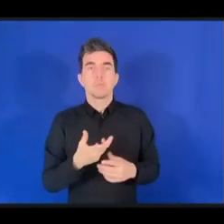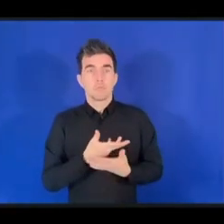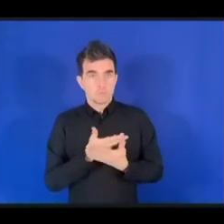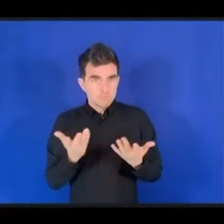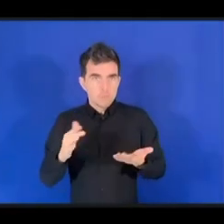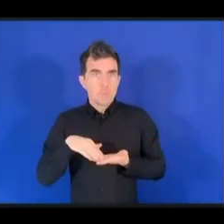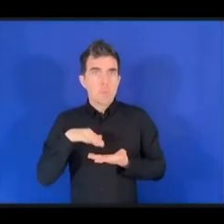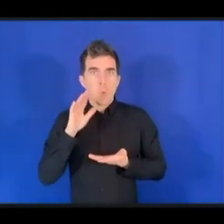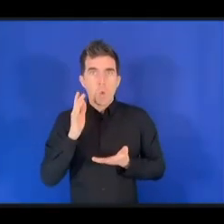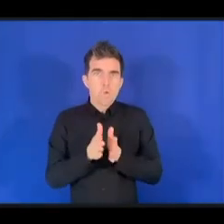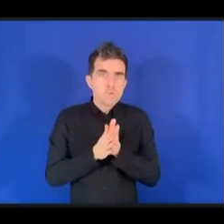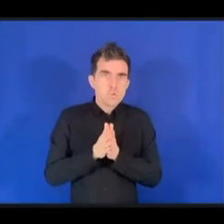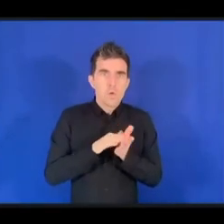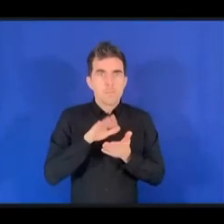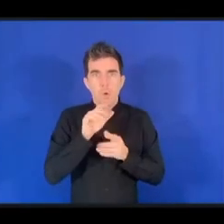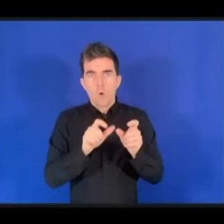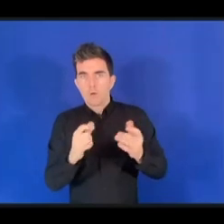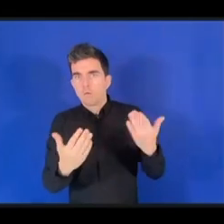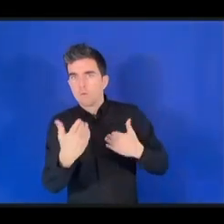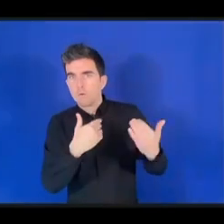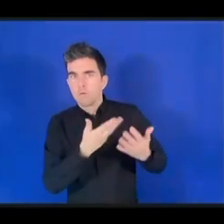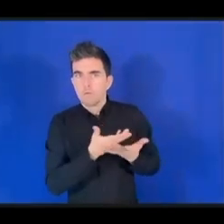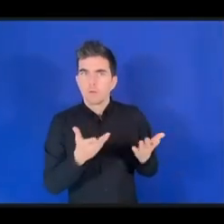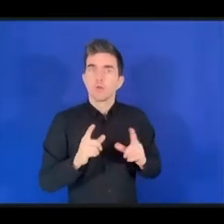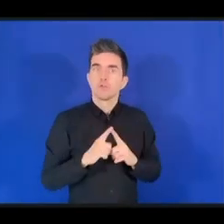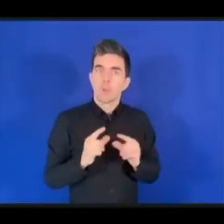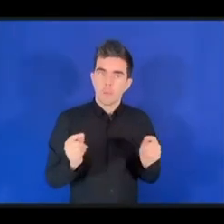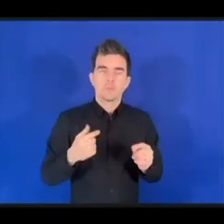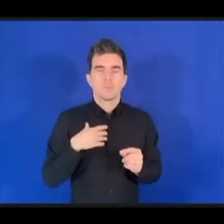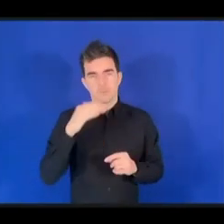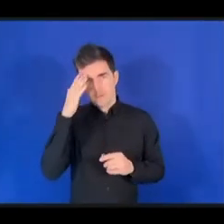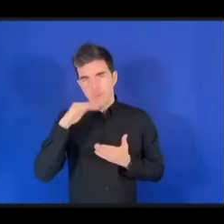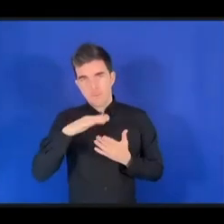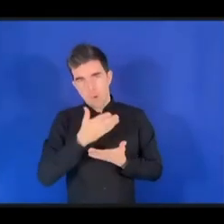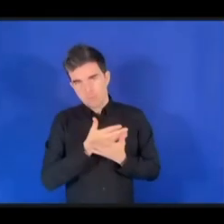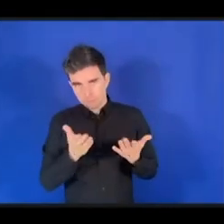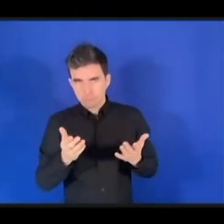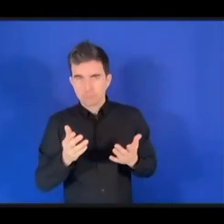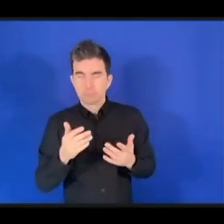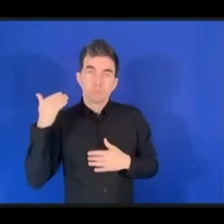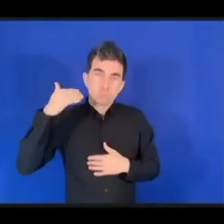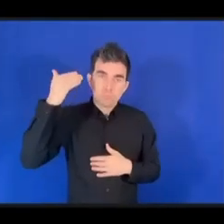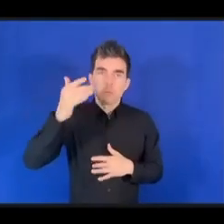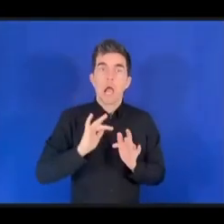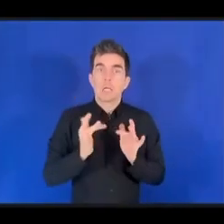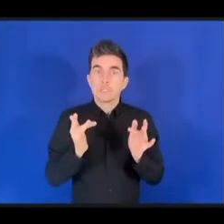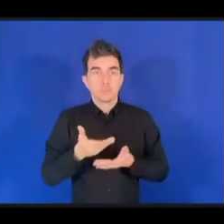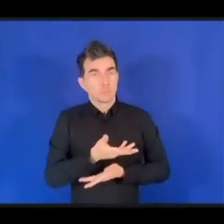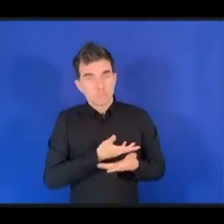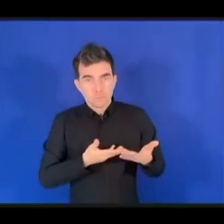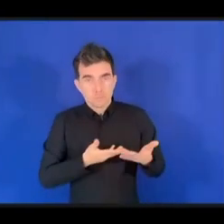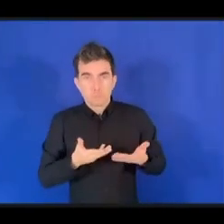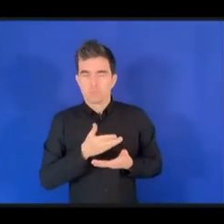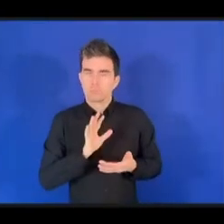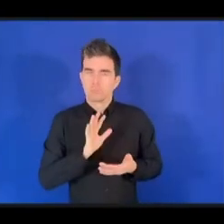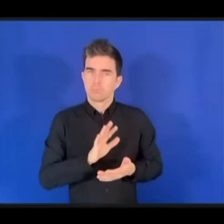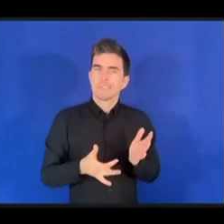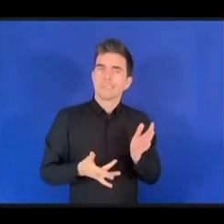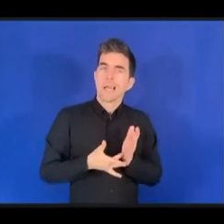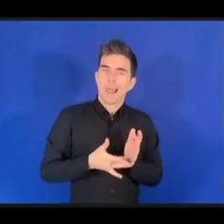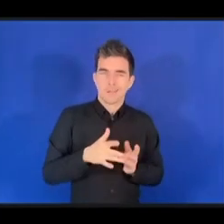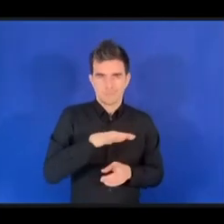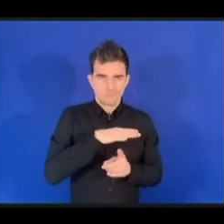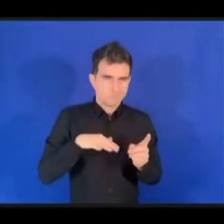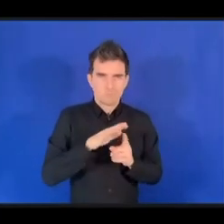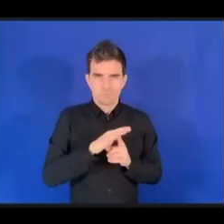ますテクニカルコミュニティは機能といたしまして総合